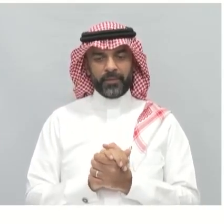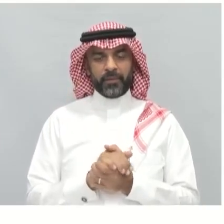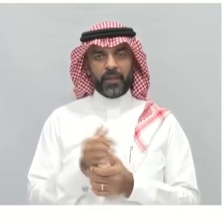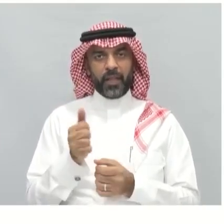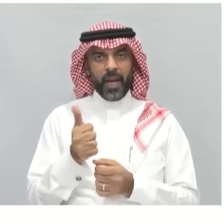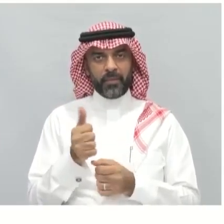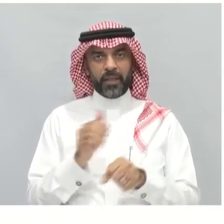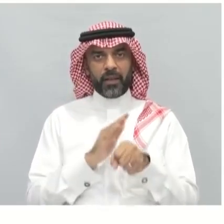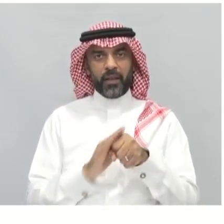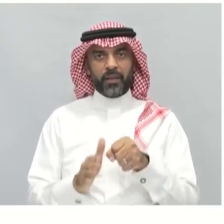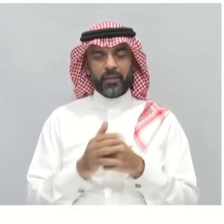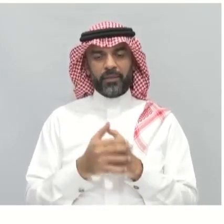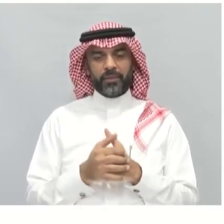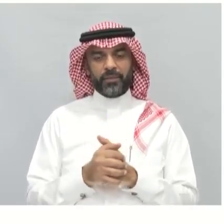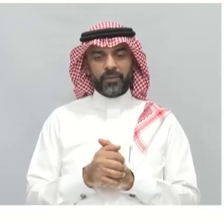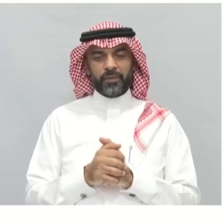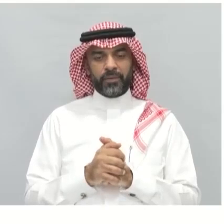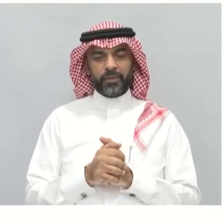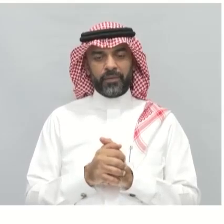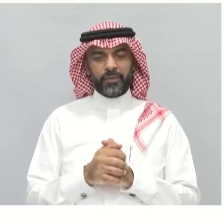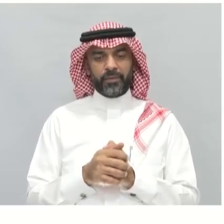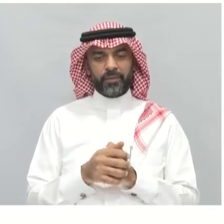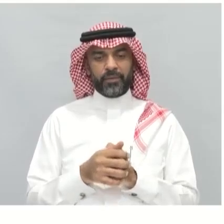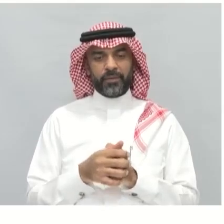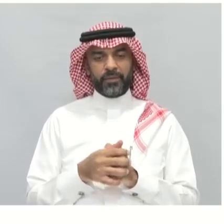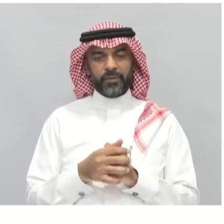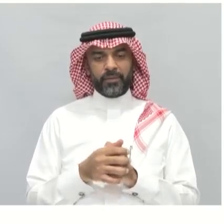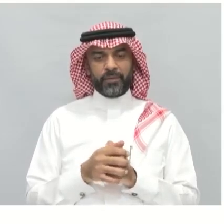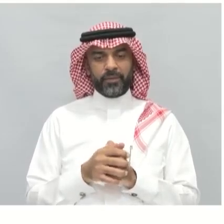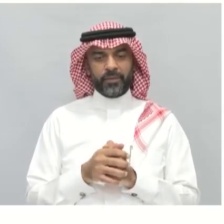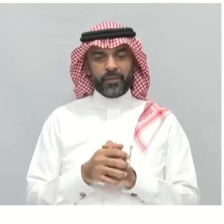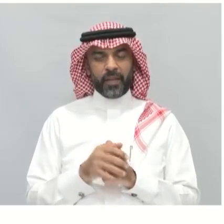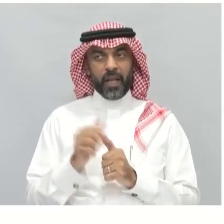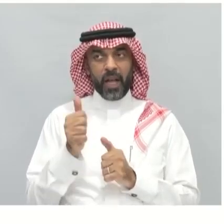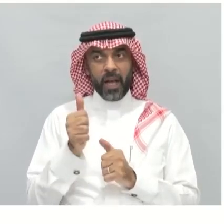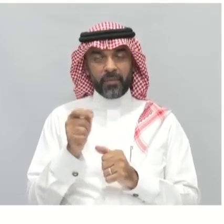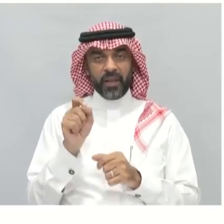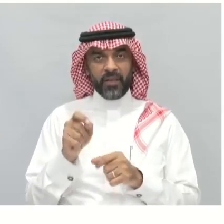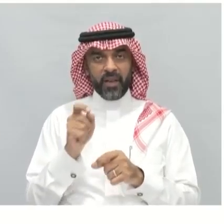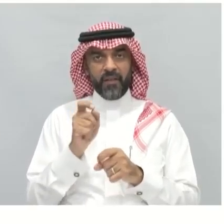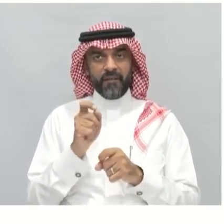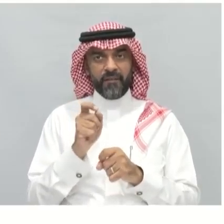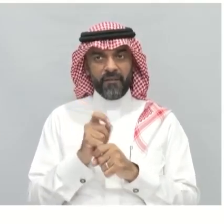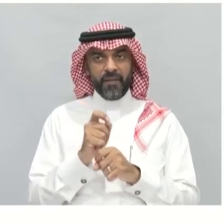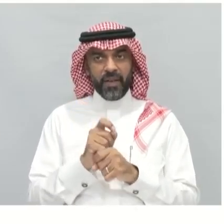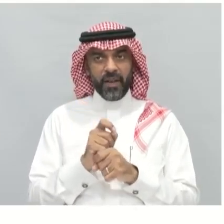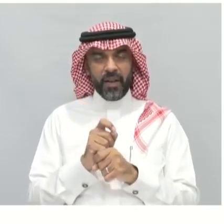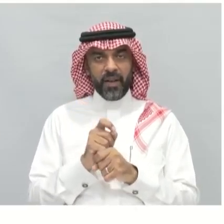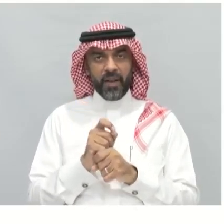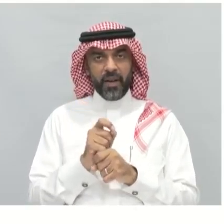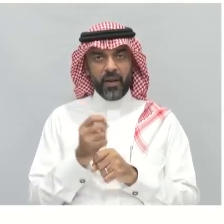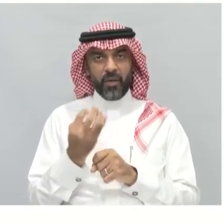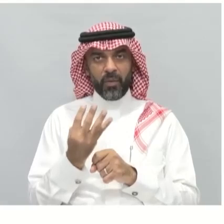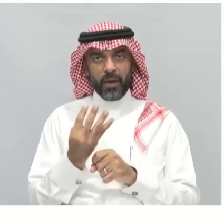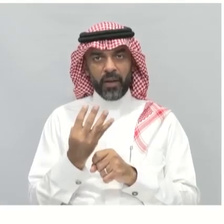قطع وهنا قاعده تقول بان الهمزه في الفعل الرباعي سواء كان سواء كان ماضيا او مضارعا او امر الهمزه